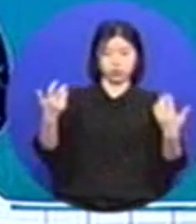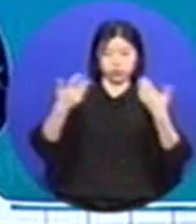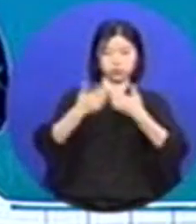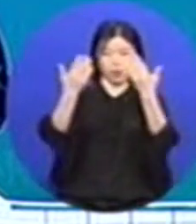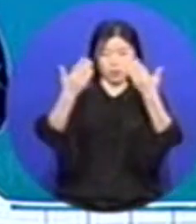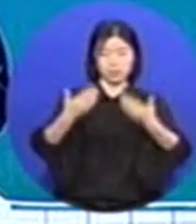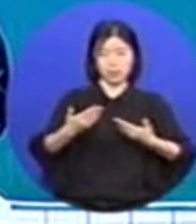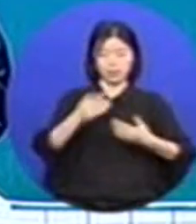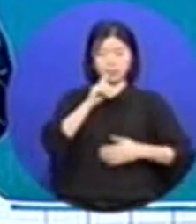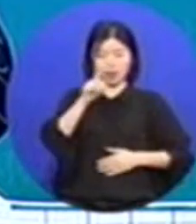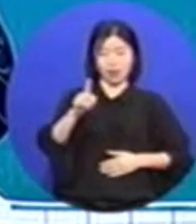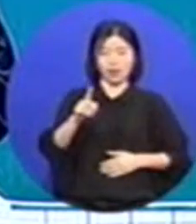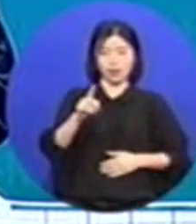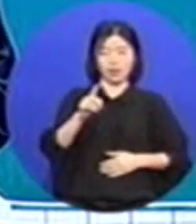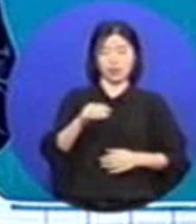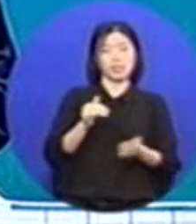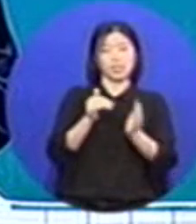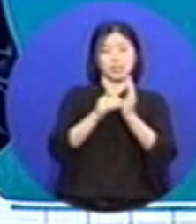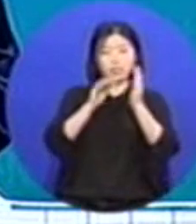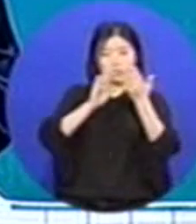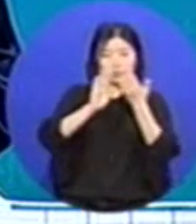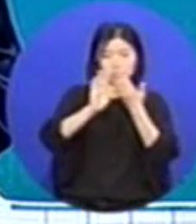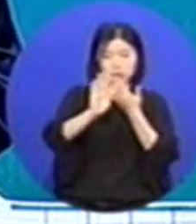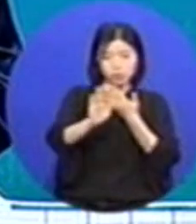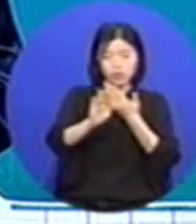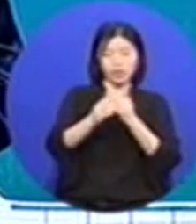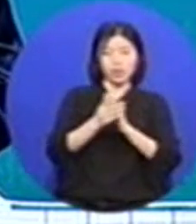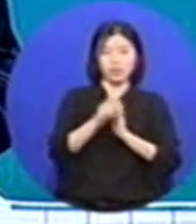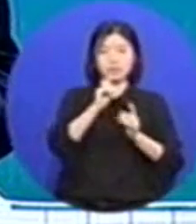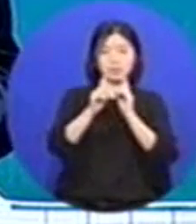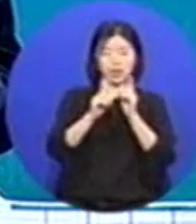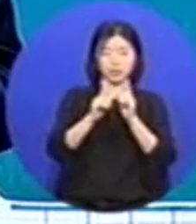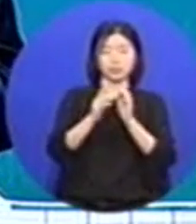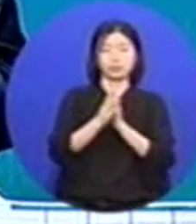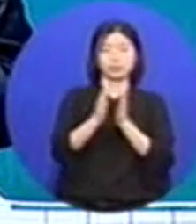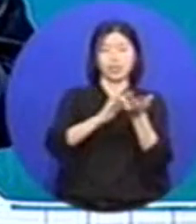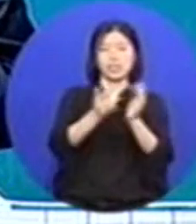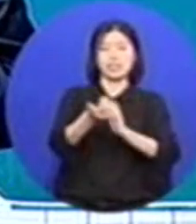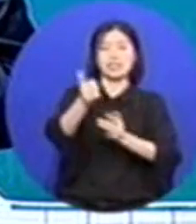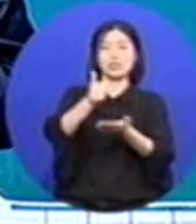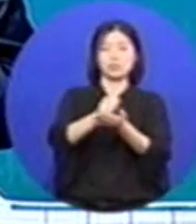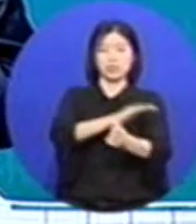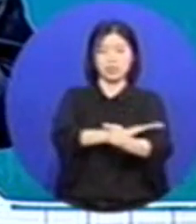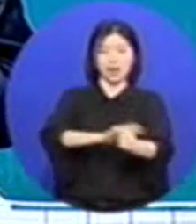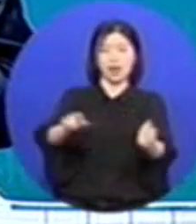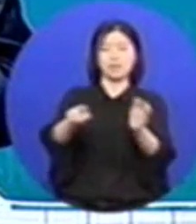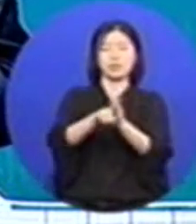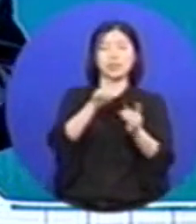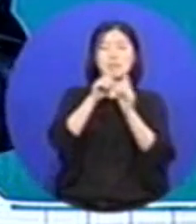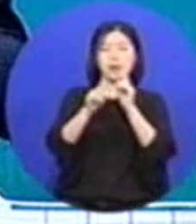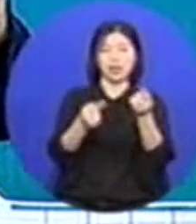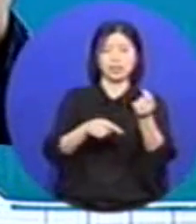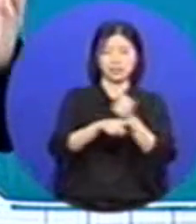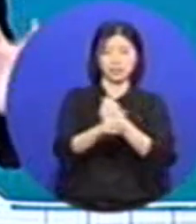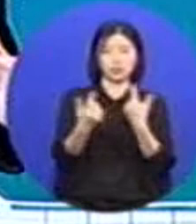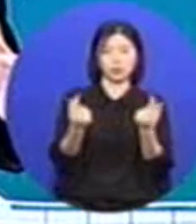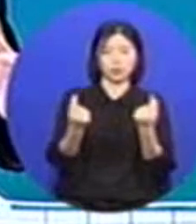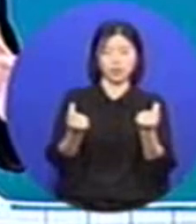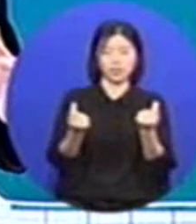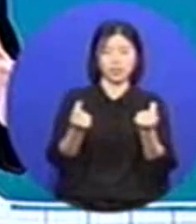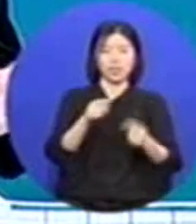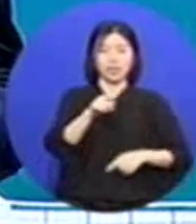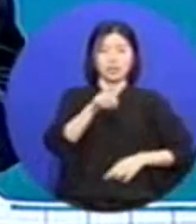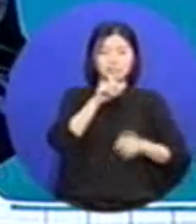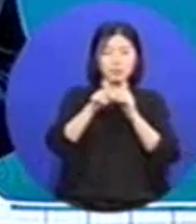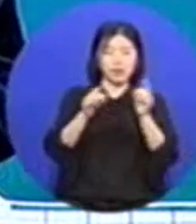말씀하셨는데 이 성령으로 충만함을 받으라 는 말이 예수님을 잘 믿어 라는 뜻이에요 그 말씀을 하시고